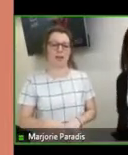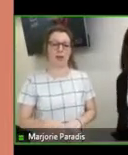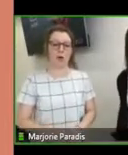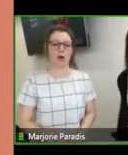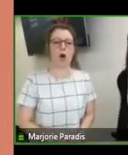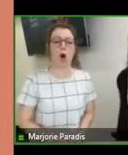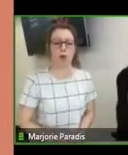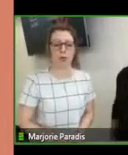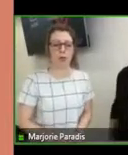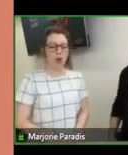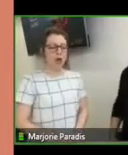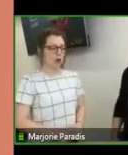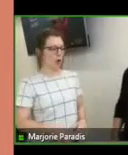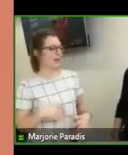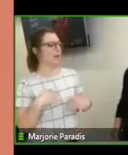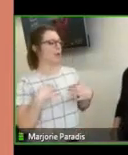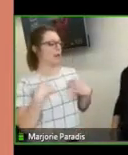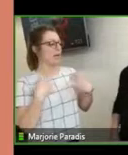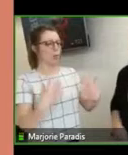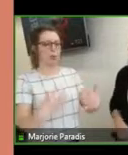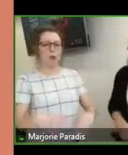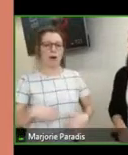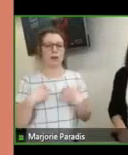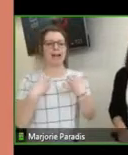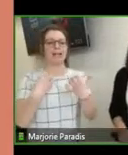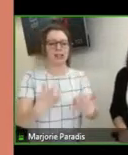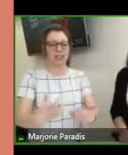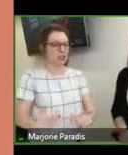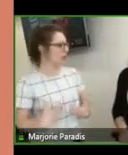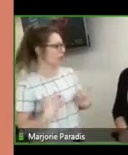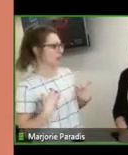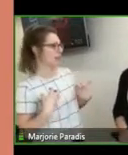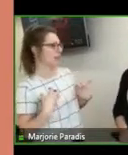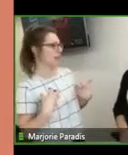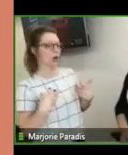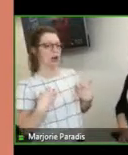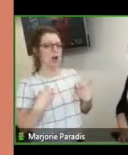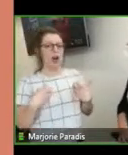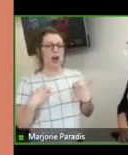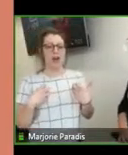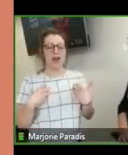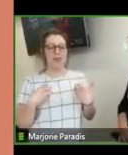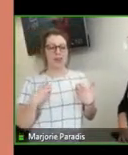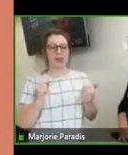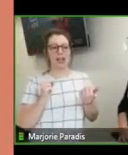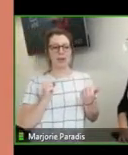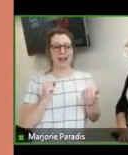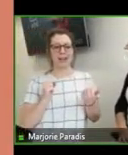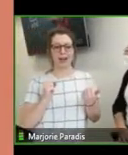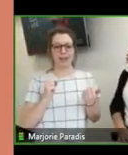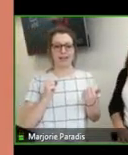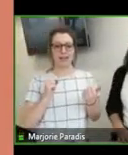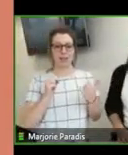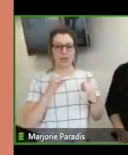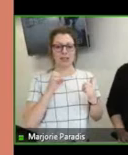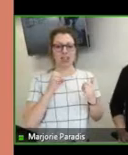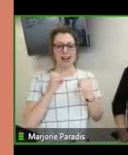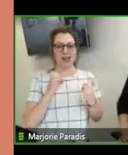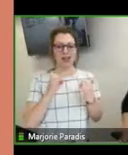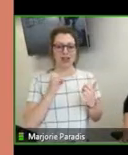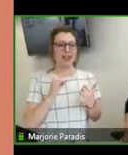que c'est faux comme contenu? Donc, on est allé un peu plus loin, on est allé chercher, on est allé, vous allez me prêter l'anglicisme, là,